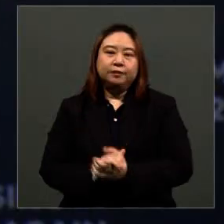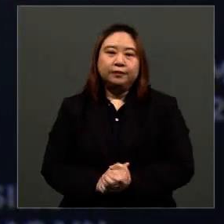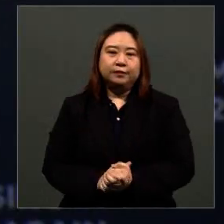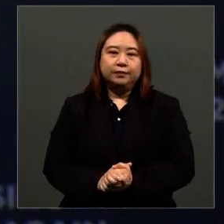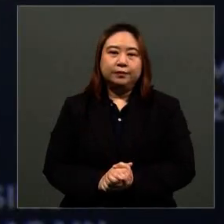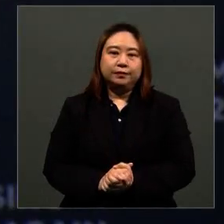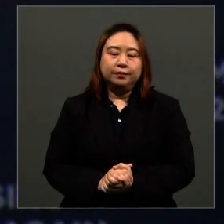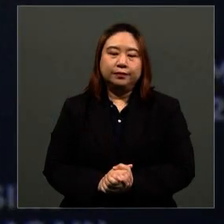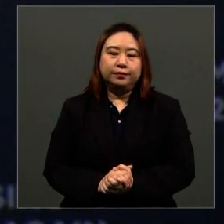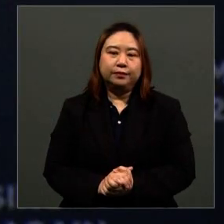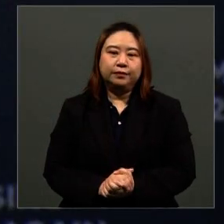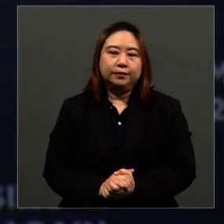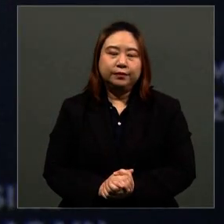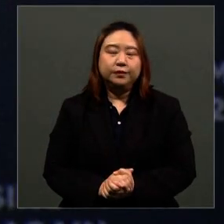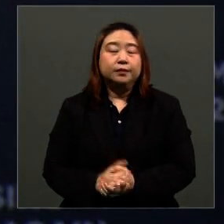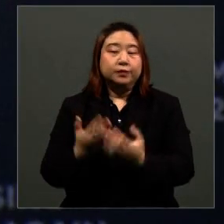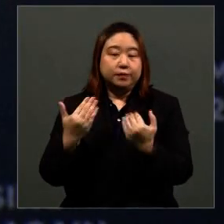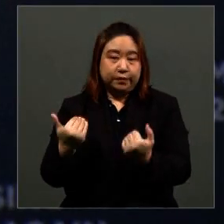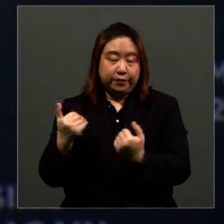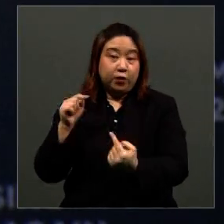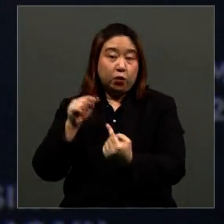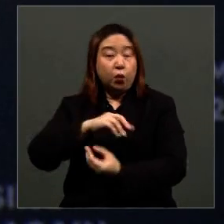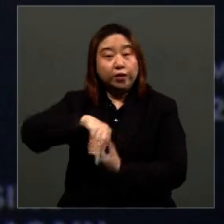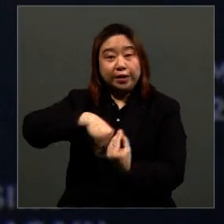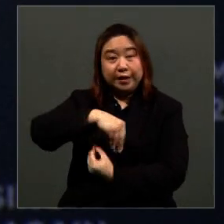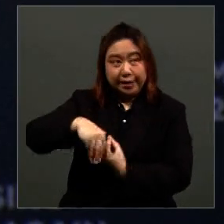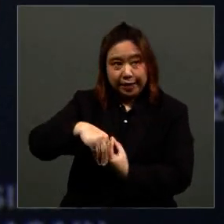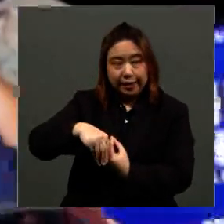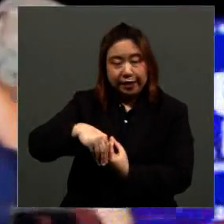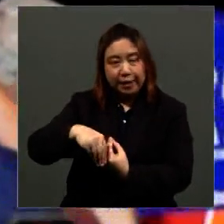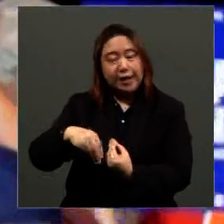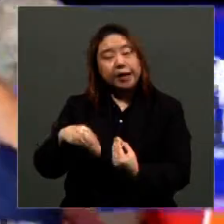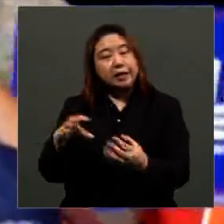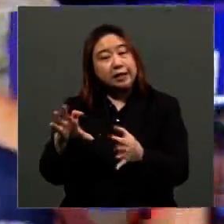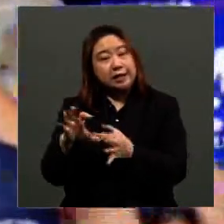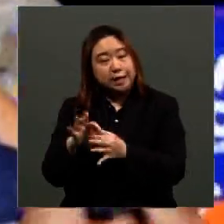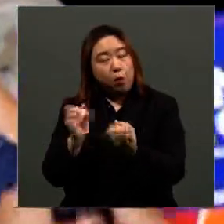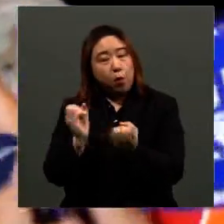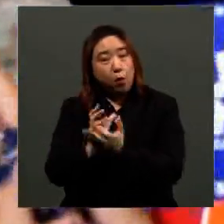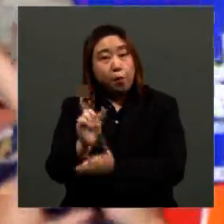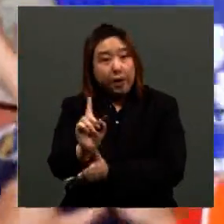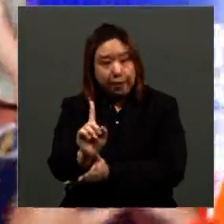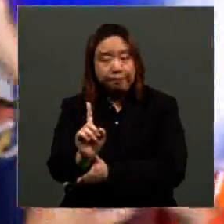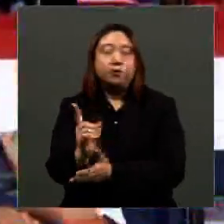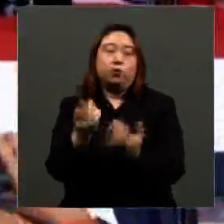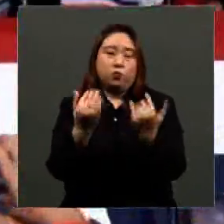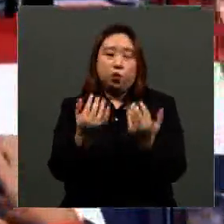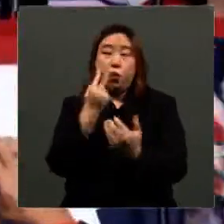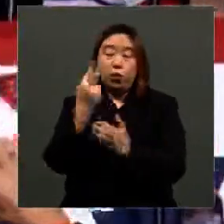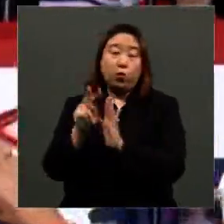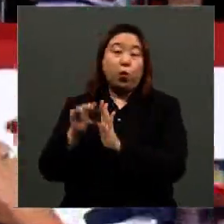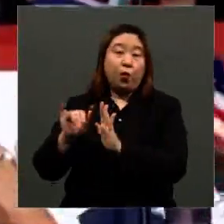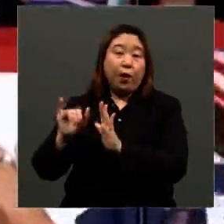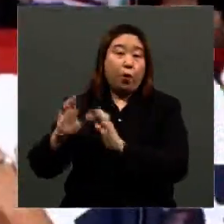นานส่วนจะส่งผลอย่างไรในมิติทางเศรษฐกิจและมิติเชิงภูมิรัฐศาสตร์นายฤิกล่าวว่าต้องขึ้นอยู่กับนโยบายของ